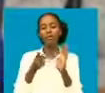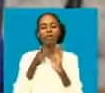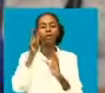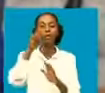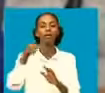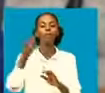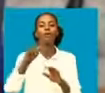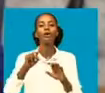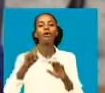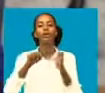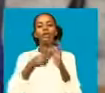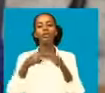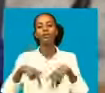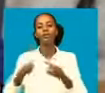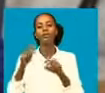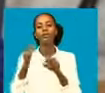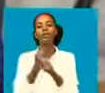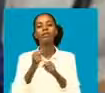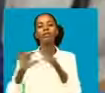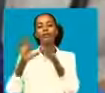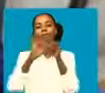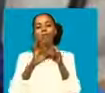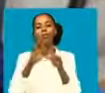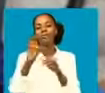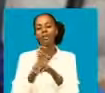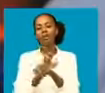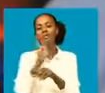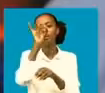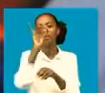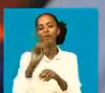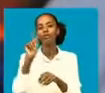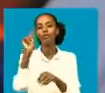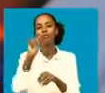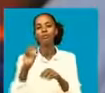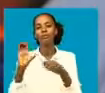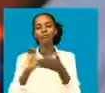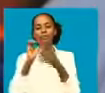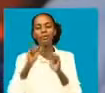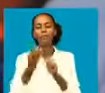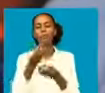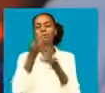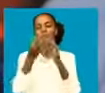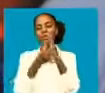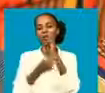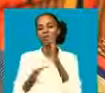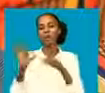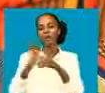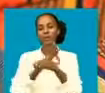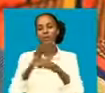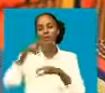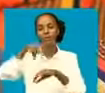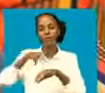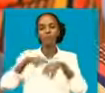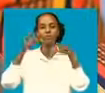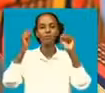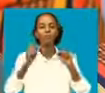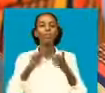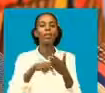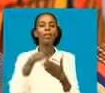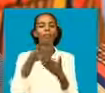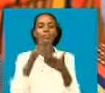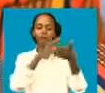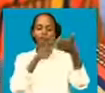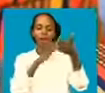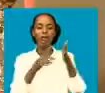የዳሞታ የወላይታ ገበሬዎች ህብረት ስራ ዩኒየን በቀን 80 ቶን የማምረት አቅም ያለው የምግብ ዘይት ፋብሪካን ለማቋቋም የሚያስችል ፕሮጀክት